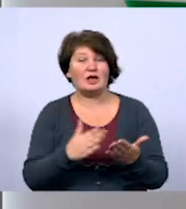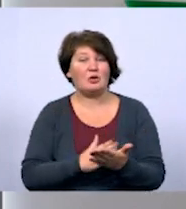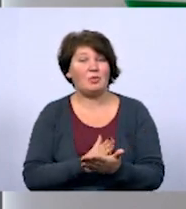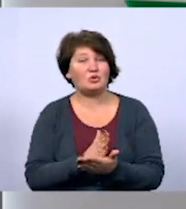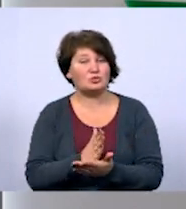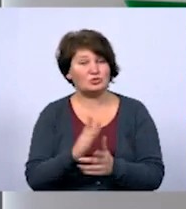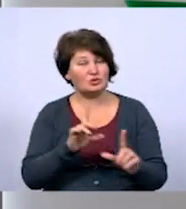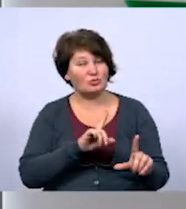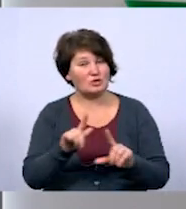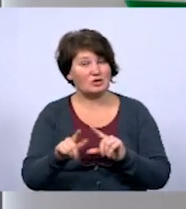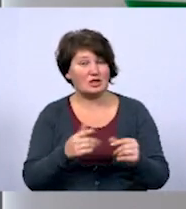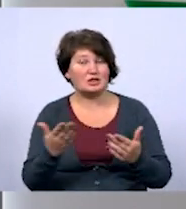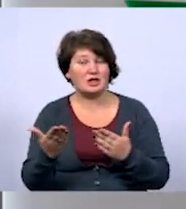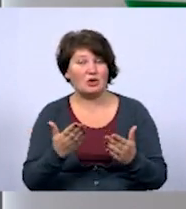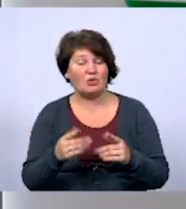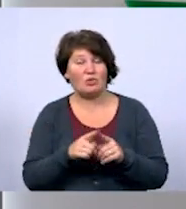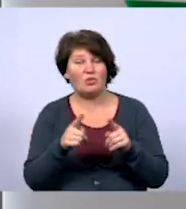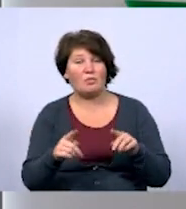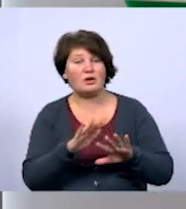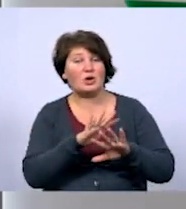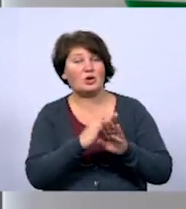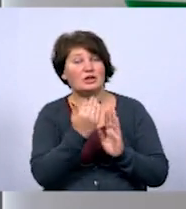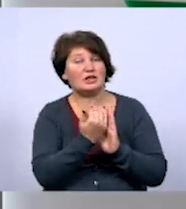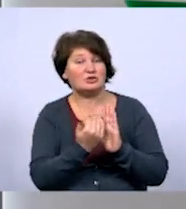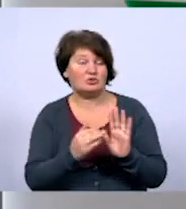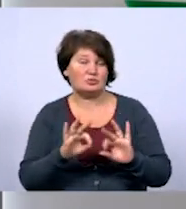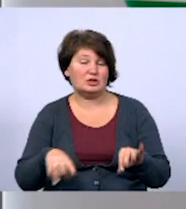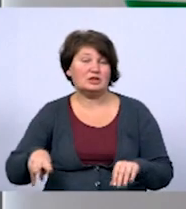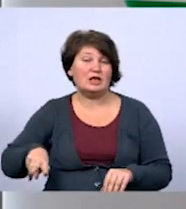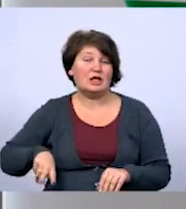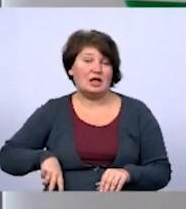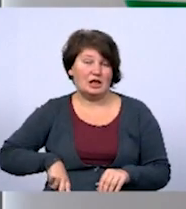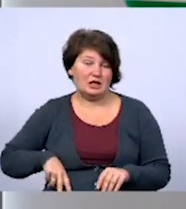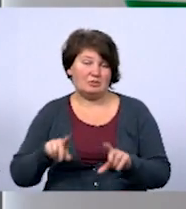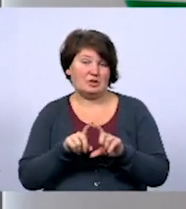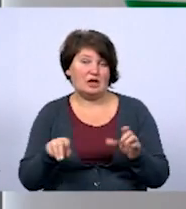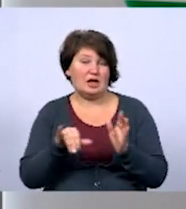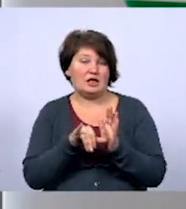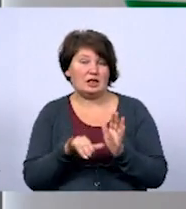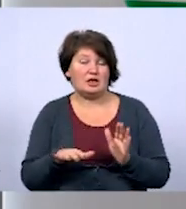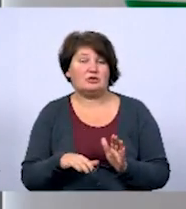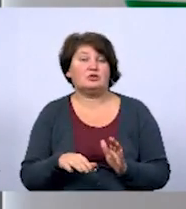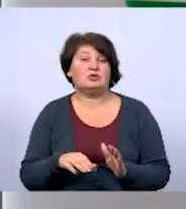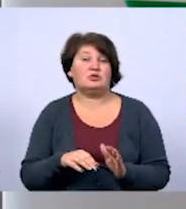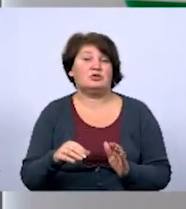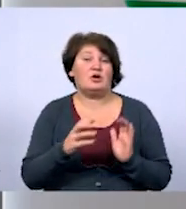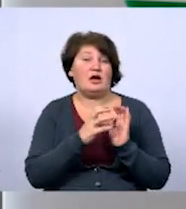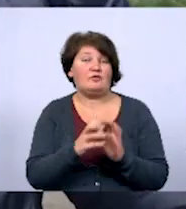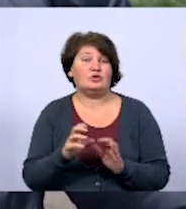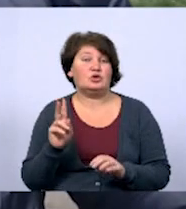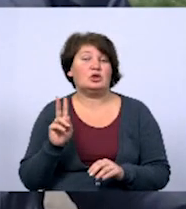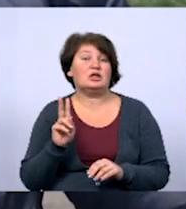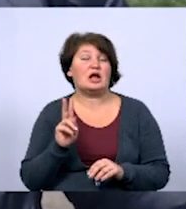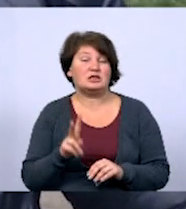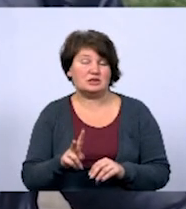вони курсуватимуть та з якою періодичністю, розповість директор комунального підприємства «Електроавтотранс» Віталій Голутяк. Він